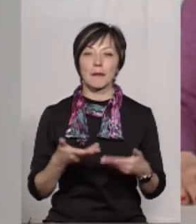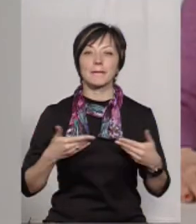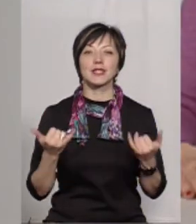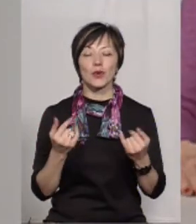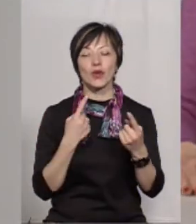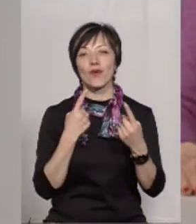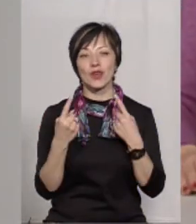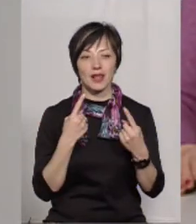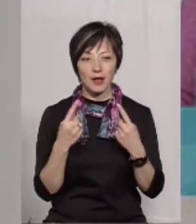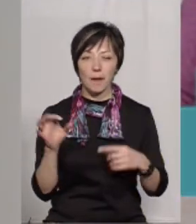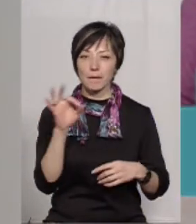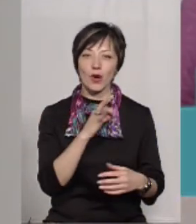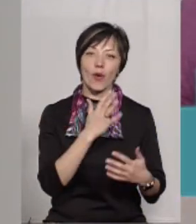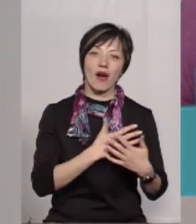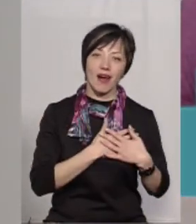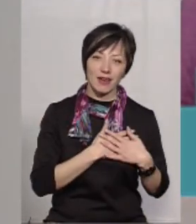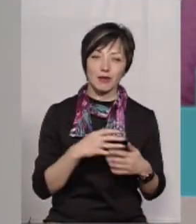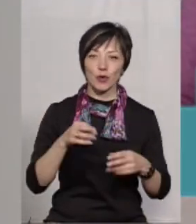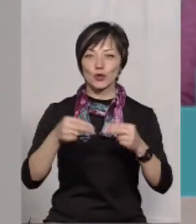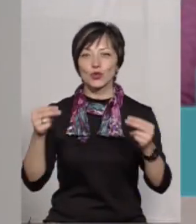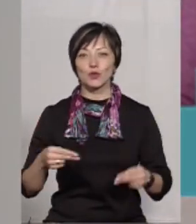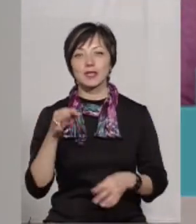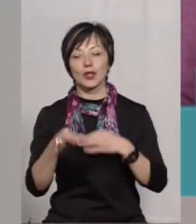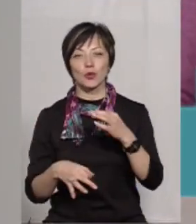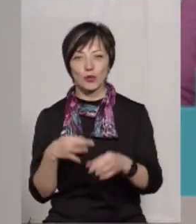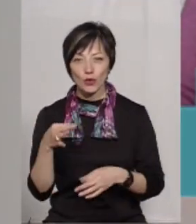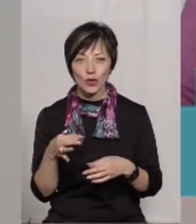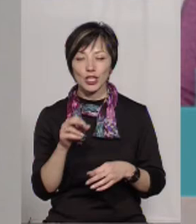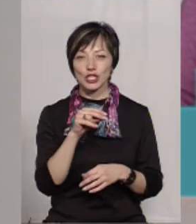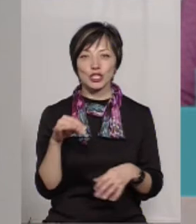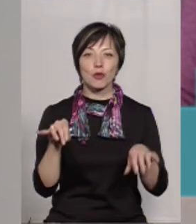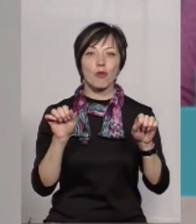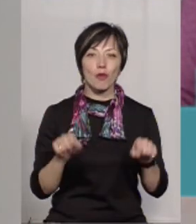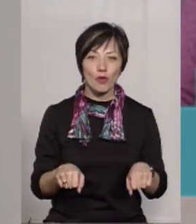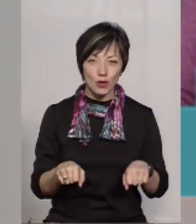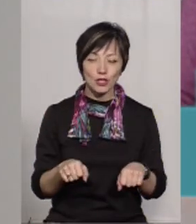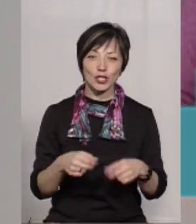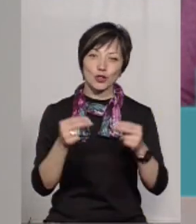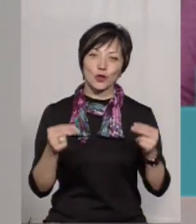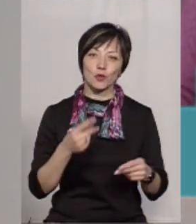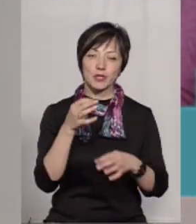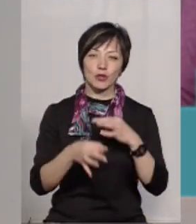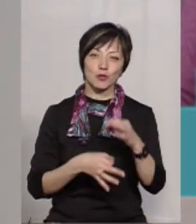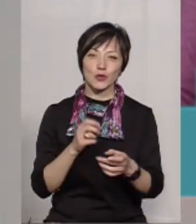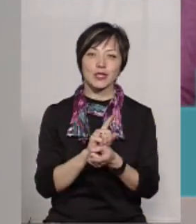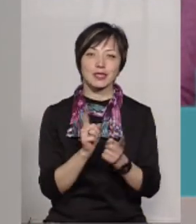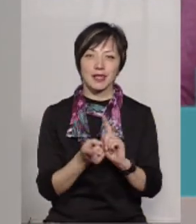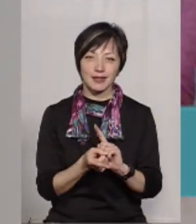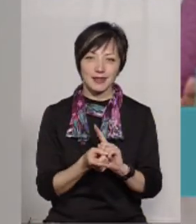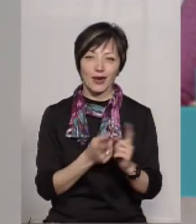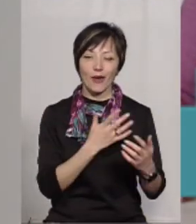ми сьогодні говорили про кохання, про шлюб за добу. І чи може шлюб за добу